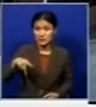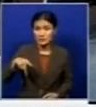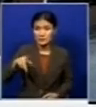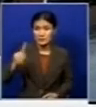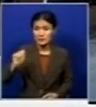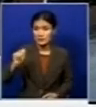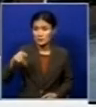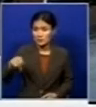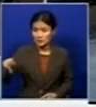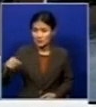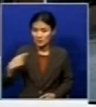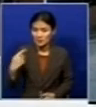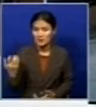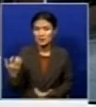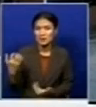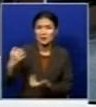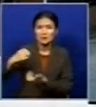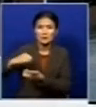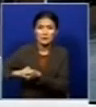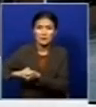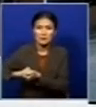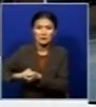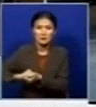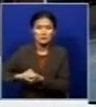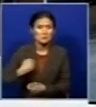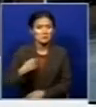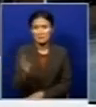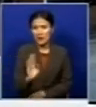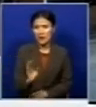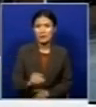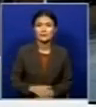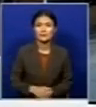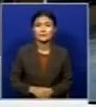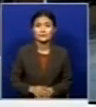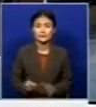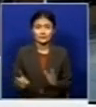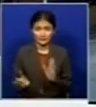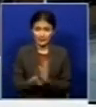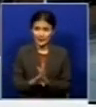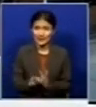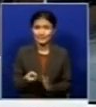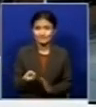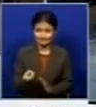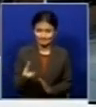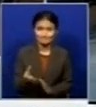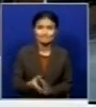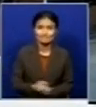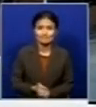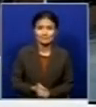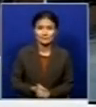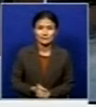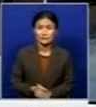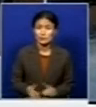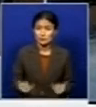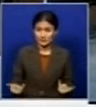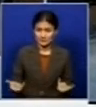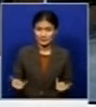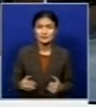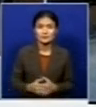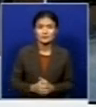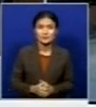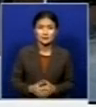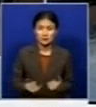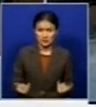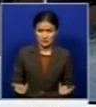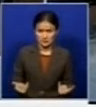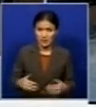CPTPP ในสิงหาคมนี้นะครับสุดท้ายนะครับนิดเดียวนะครับท่านประธานตอนนี้